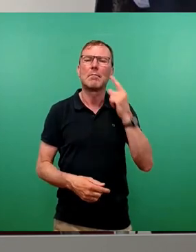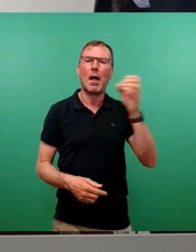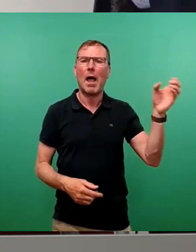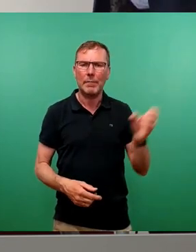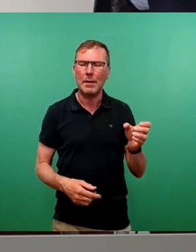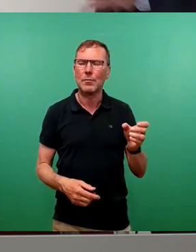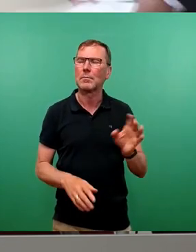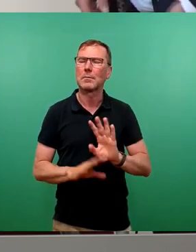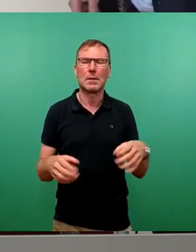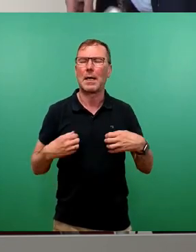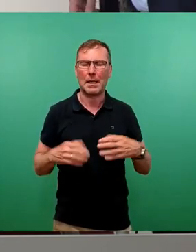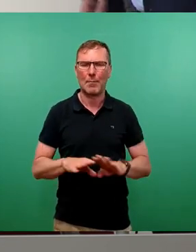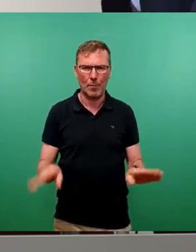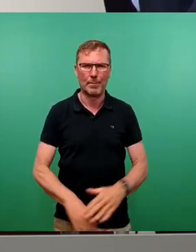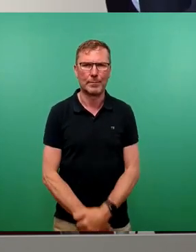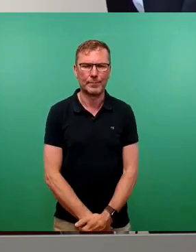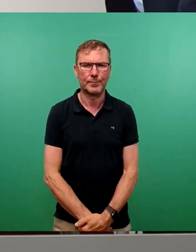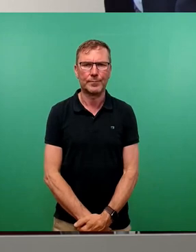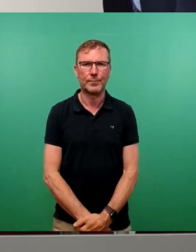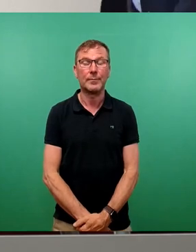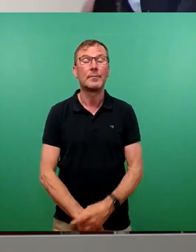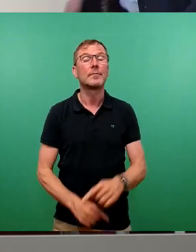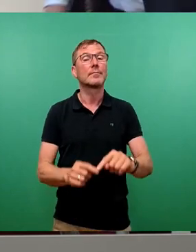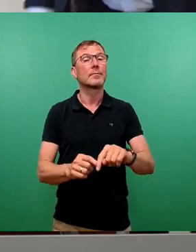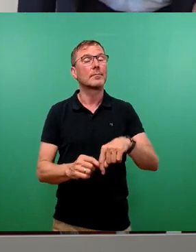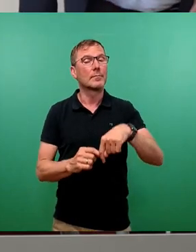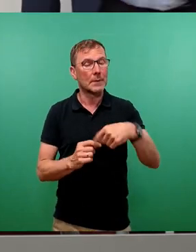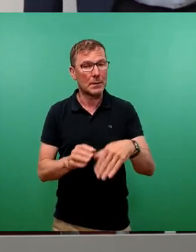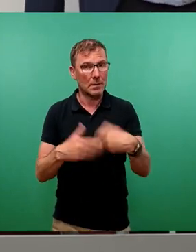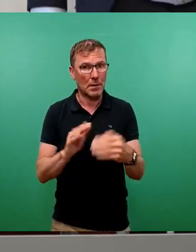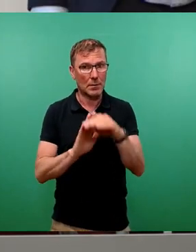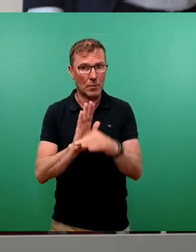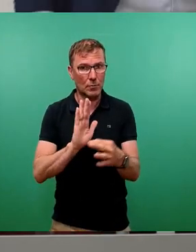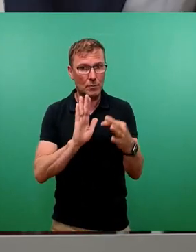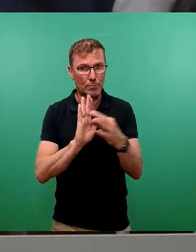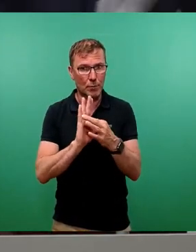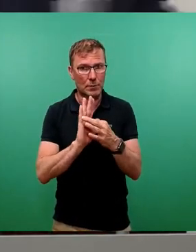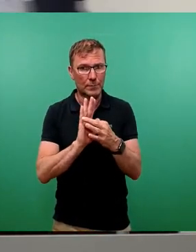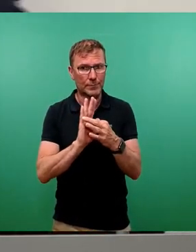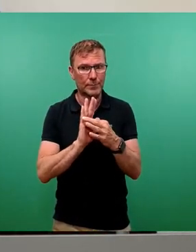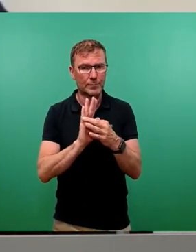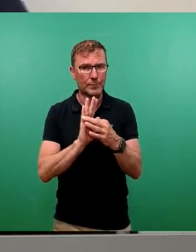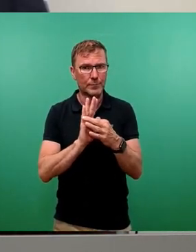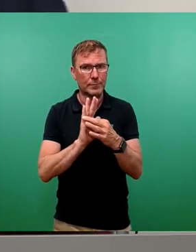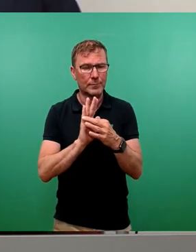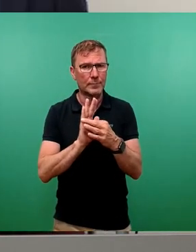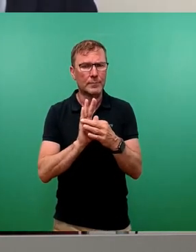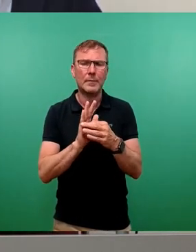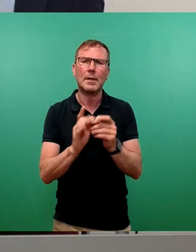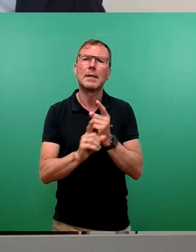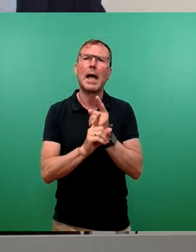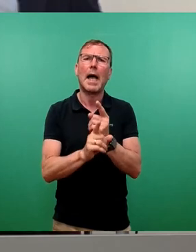stehend. Das führt uns zum nächsten Tagesordnungspunkt, die Reihenfolge der Vertretung